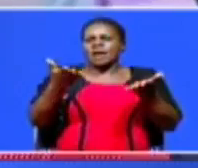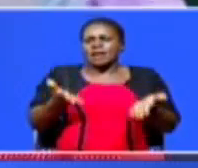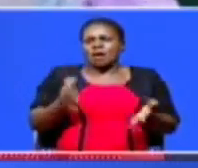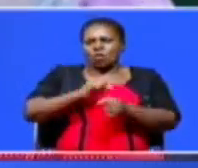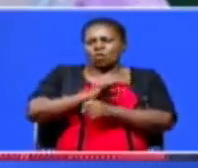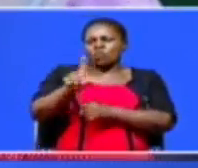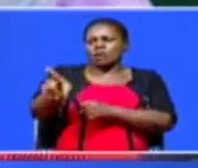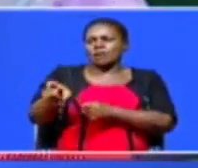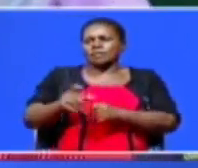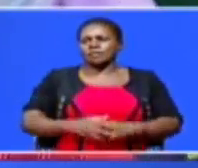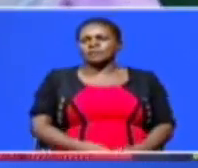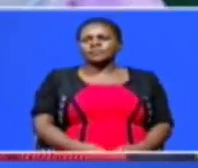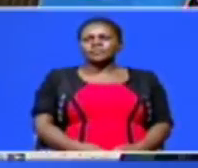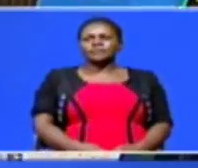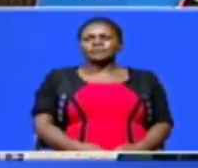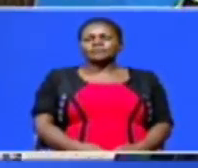corona.